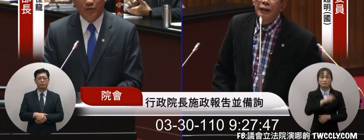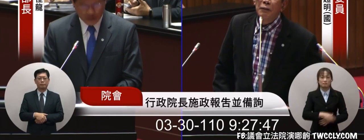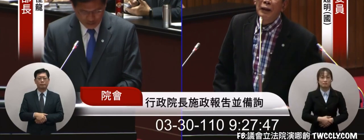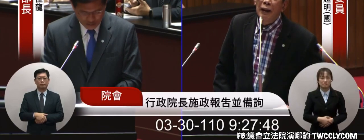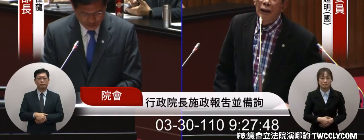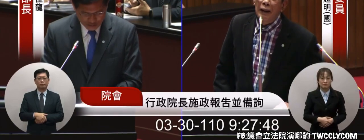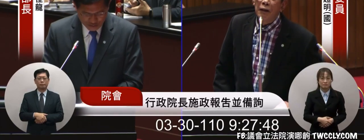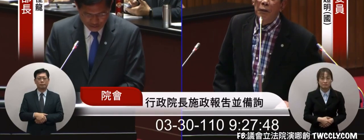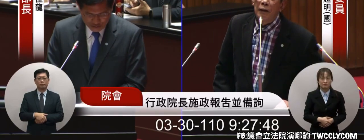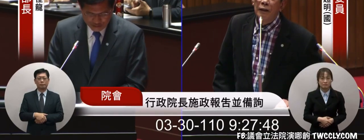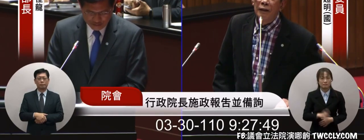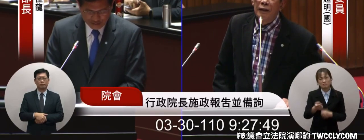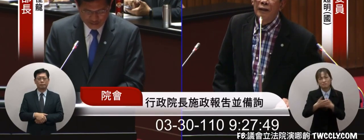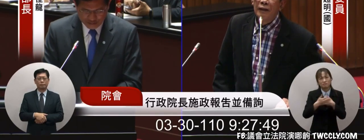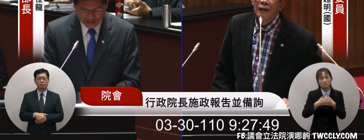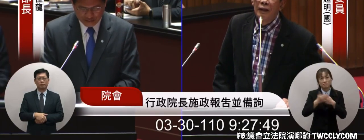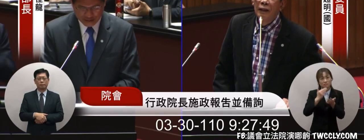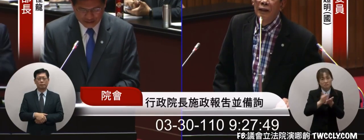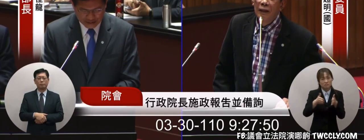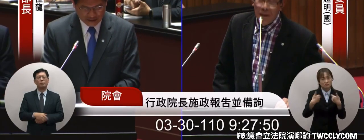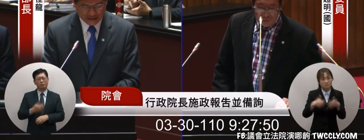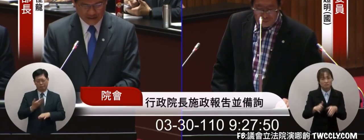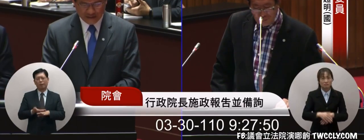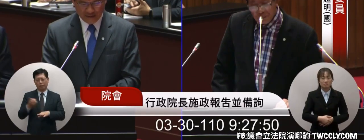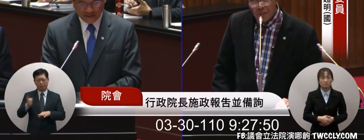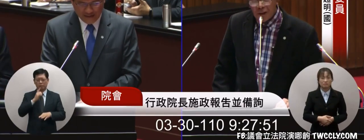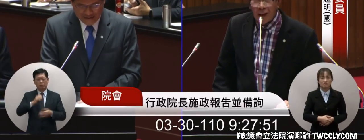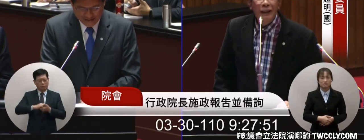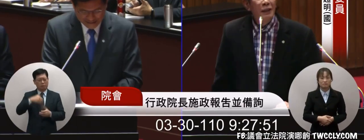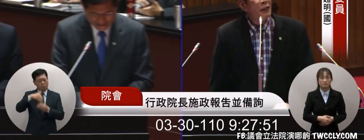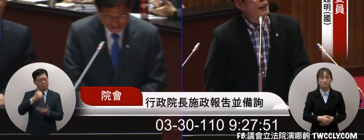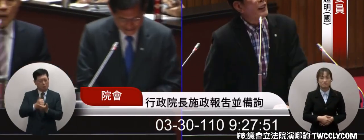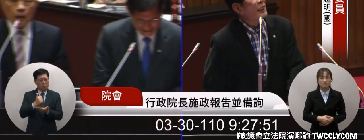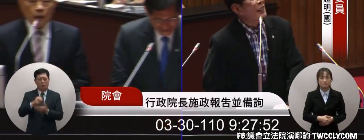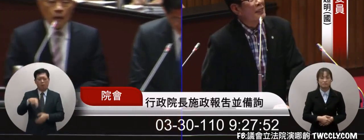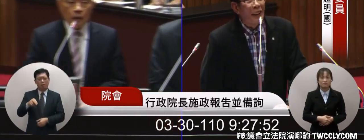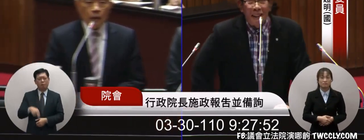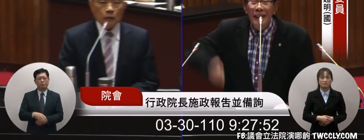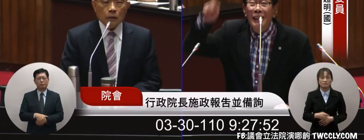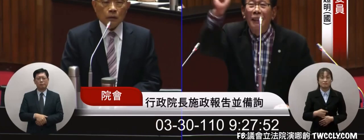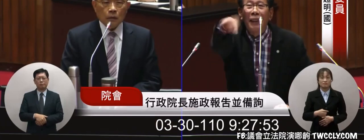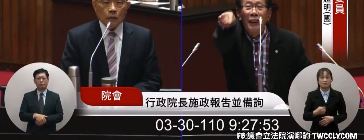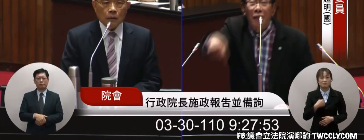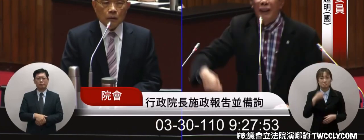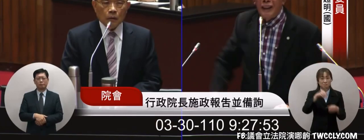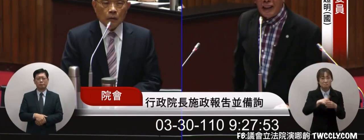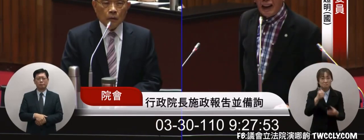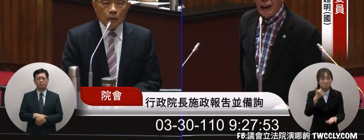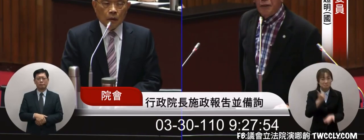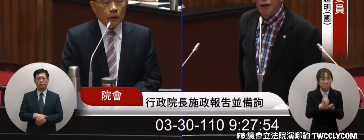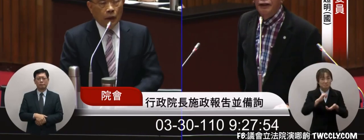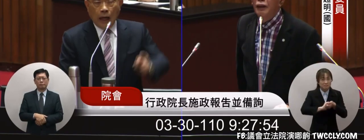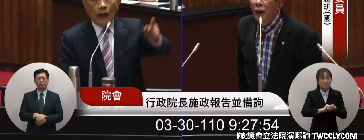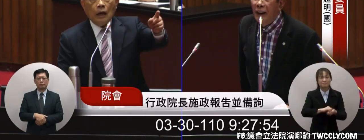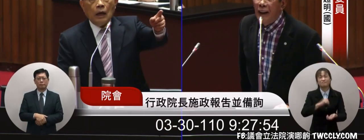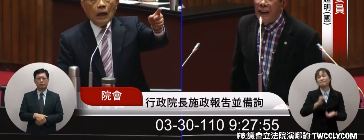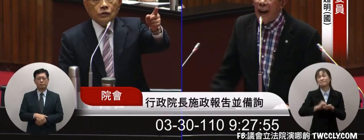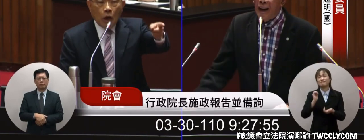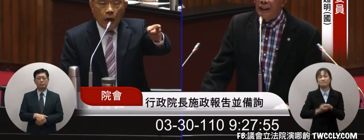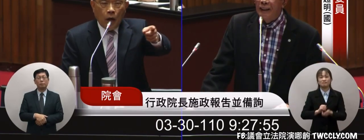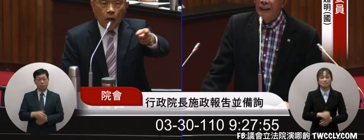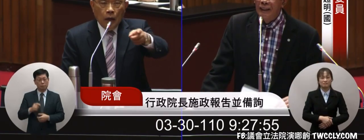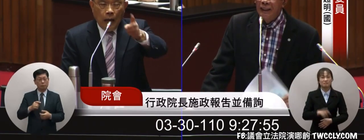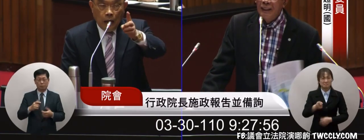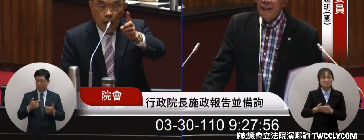你一定會給我改罰嗎沒有啦你賤算賤贏你賤算你賤算我就贏了沒有我哪贏